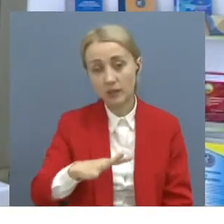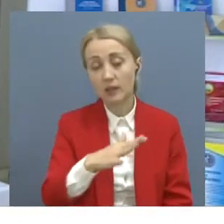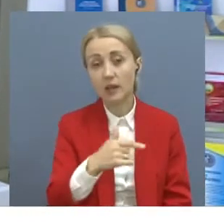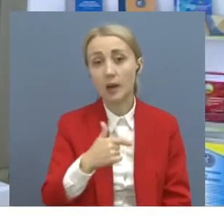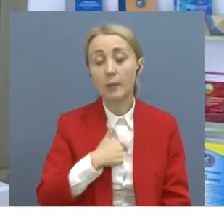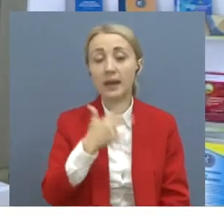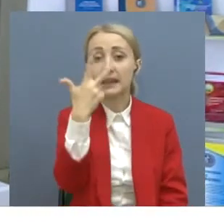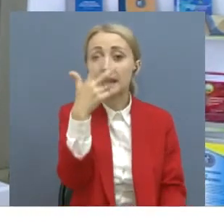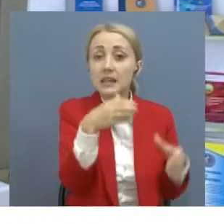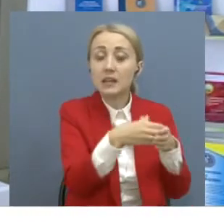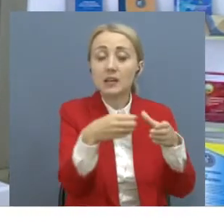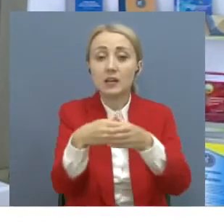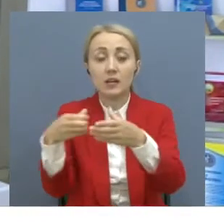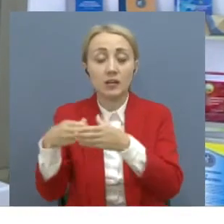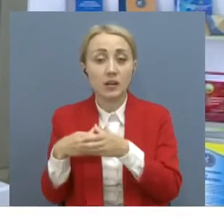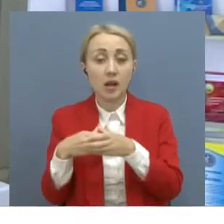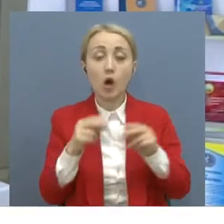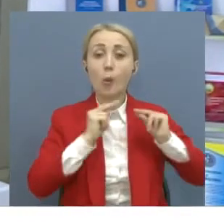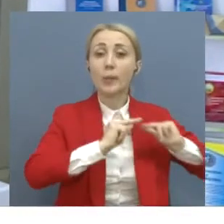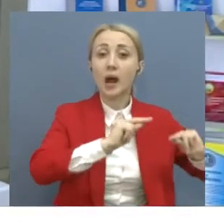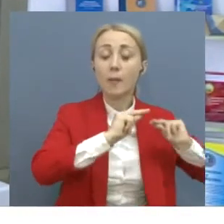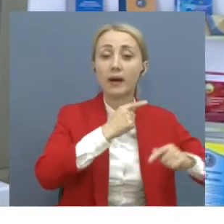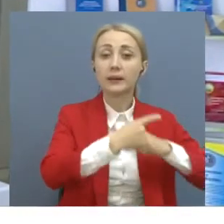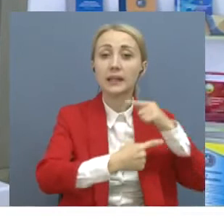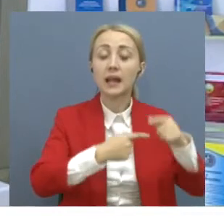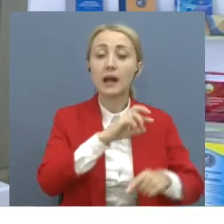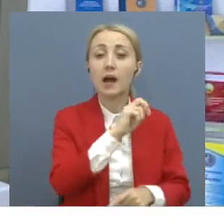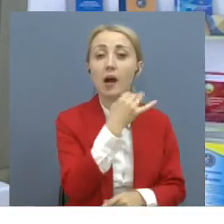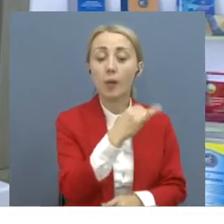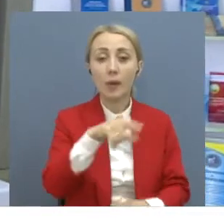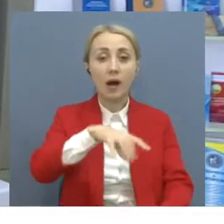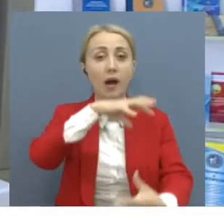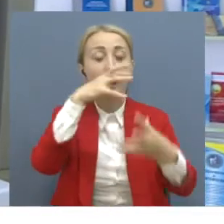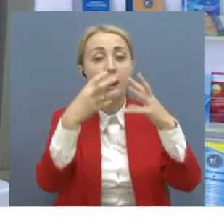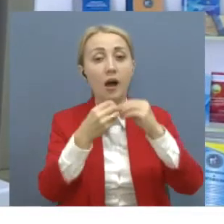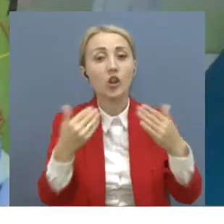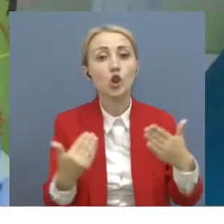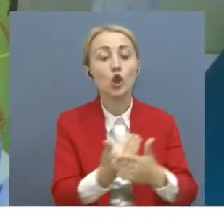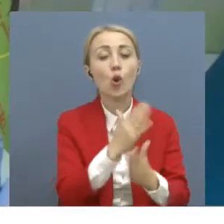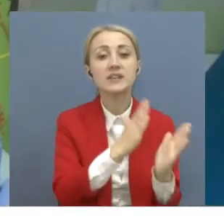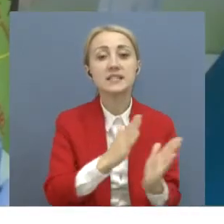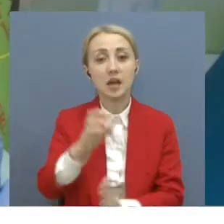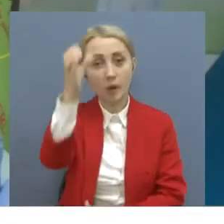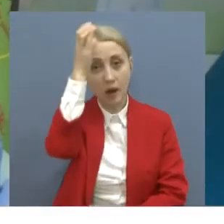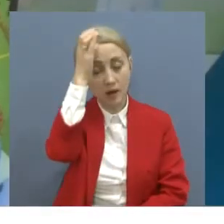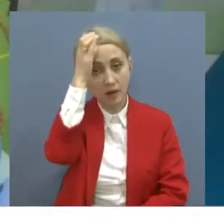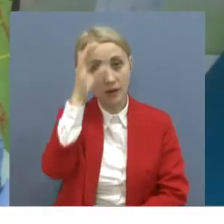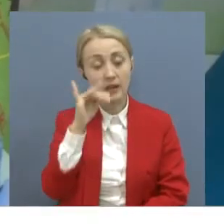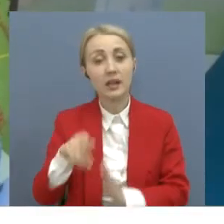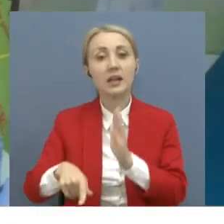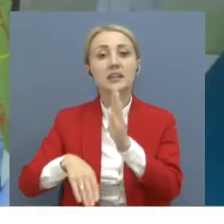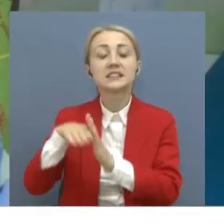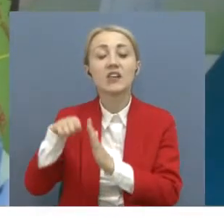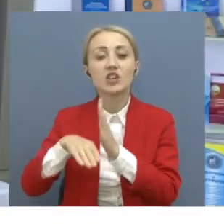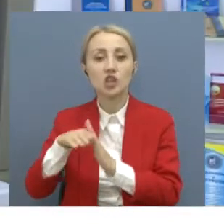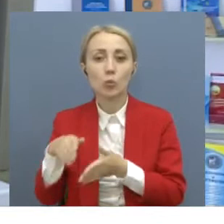Башқұртстан Республикасынан, Қырғыз Республикасынан, Саха Республикасынан және Алтай Республикасының қатысушылары